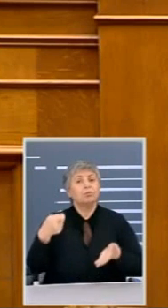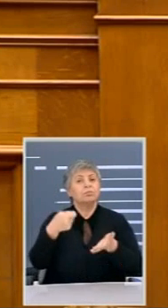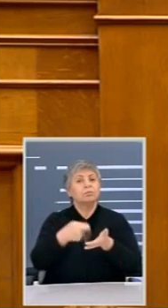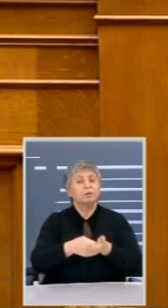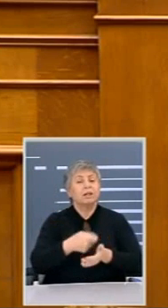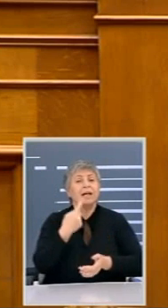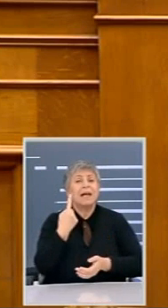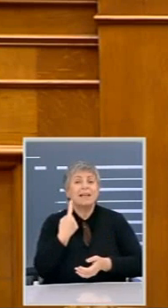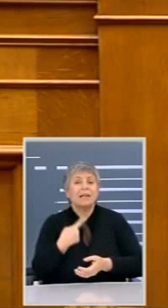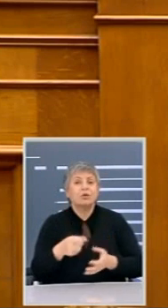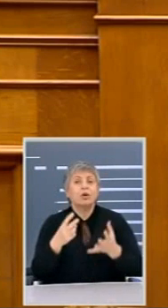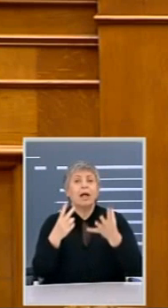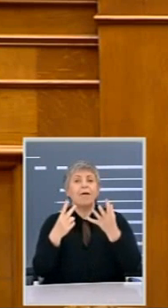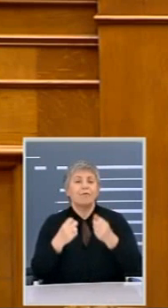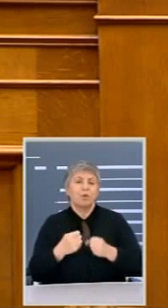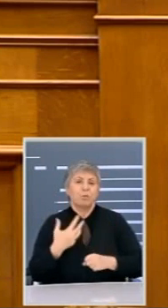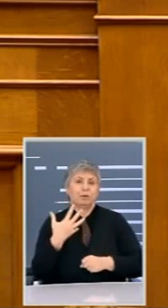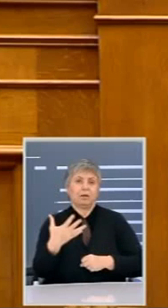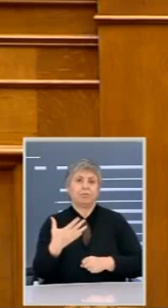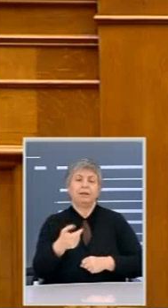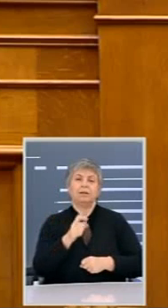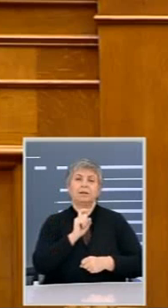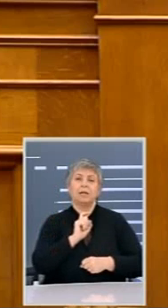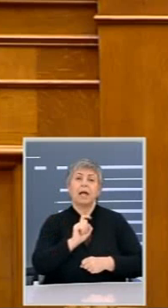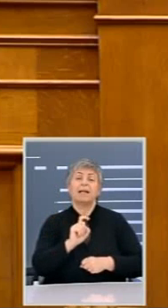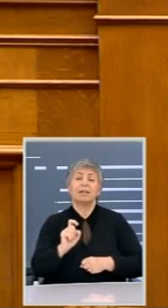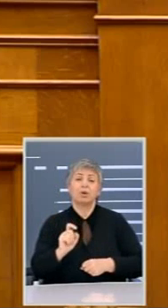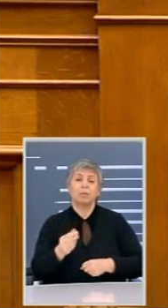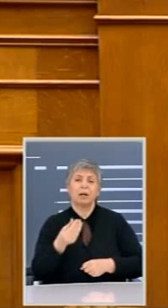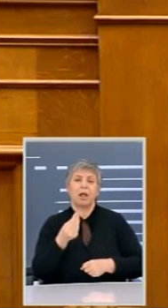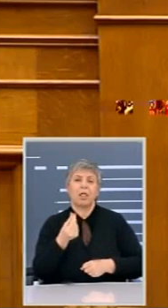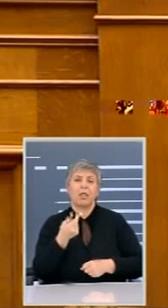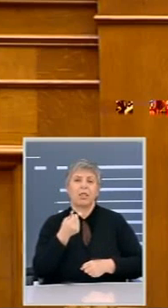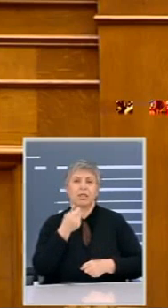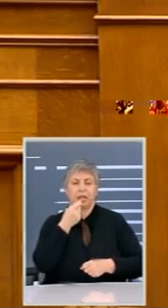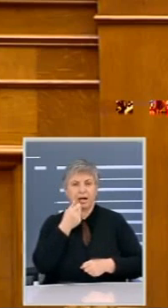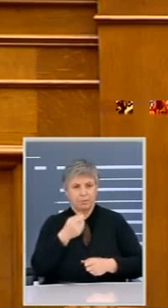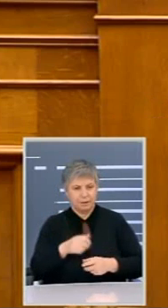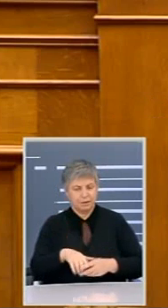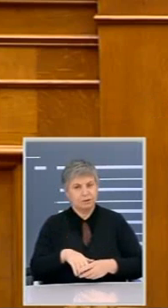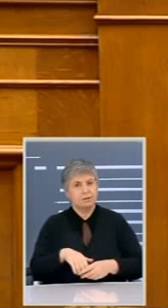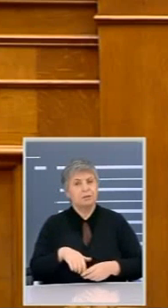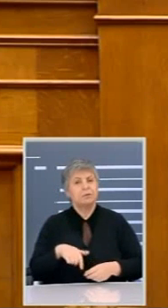175 εκατομμύρια ευρώ. Δραχμές.